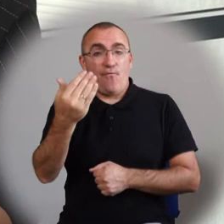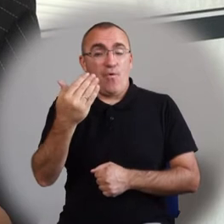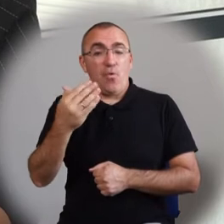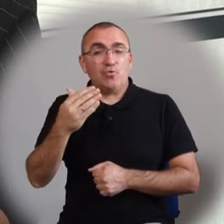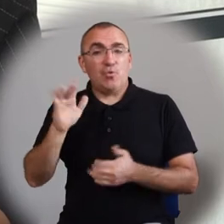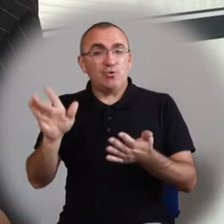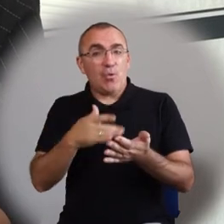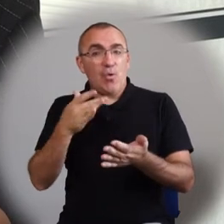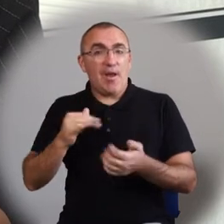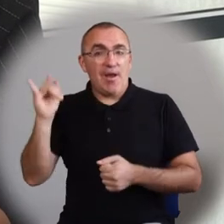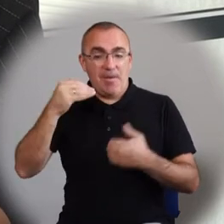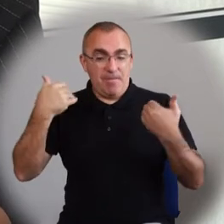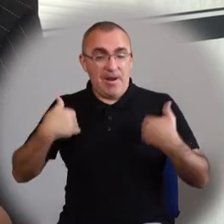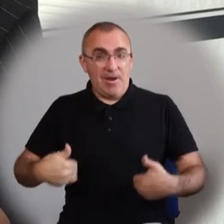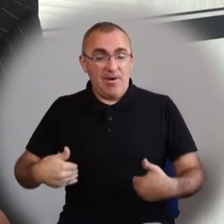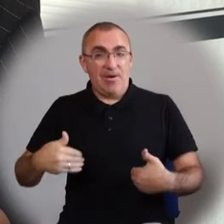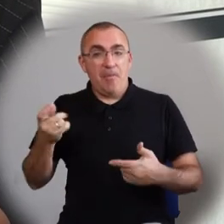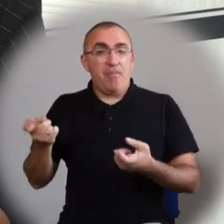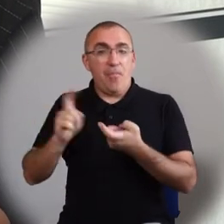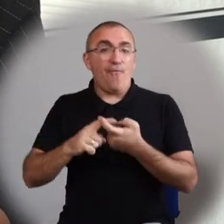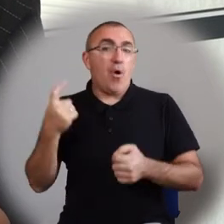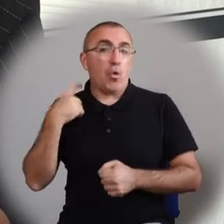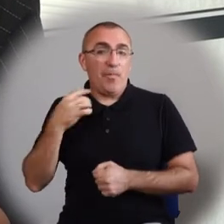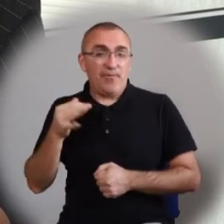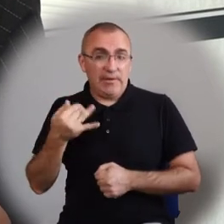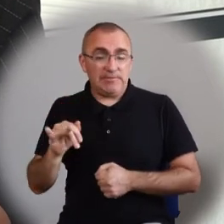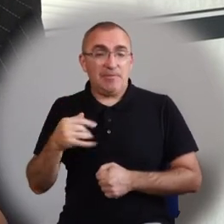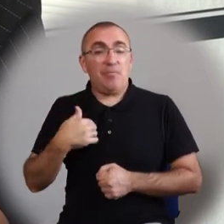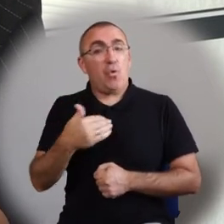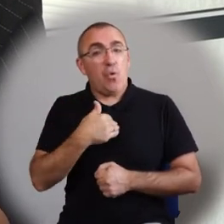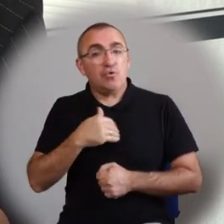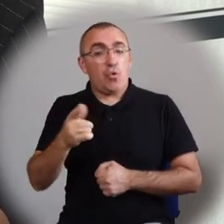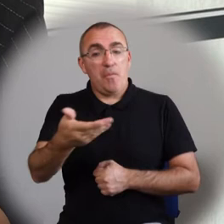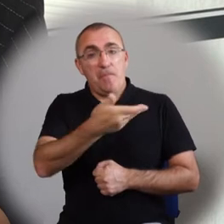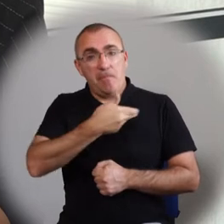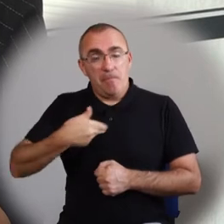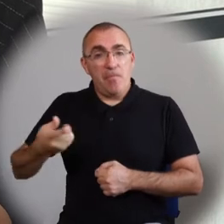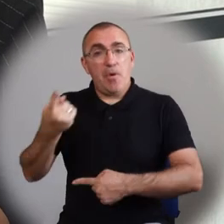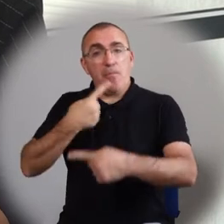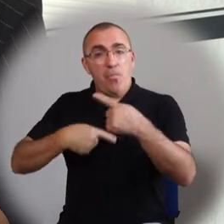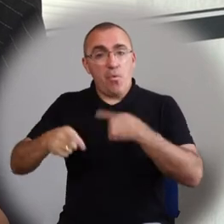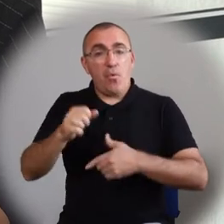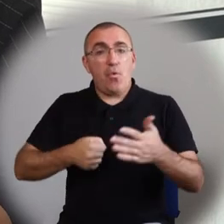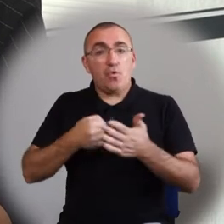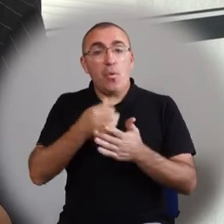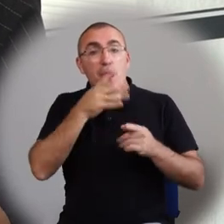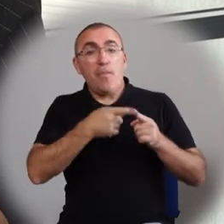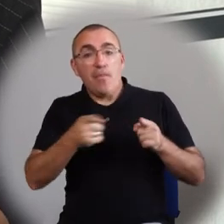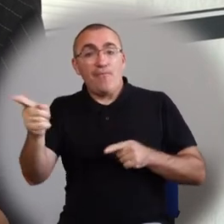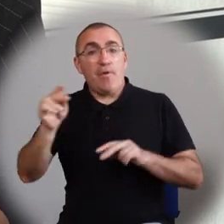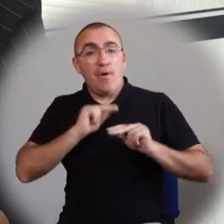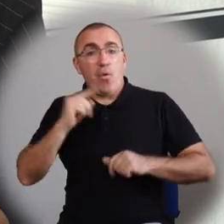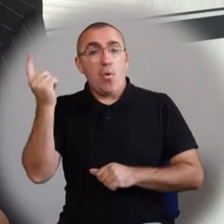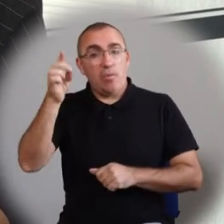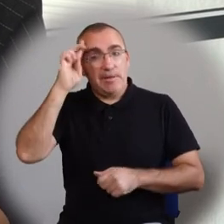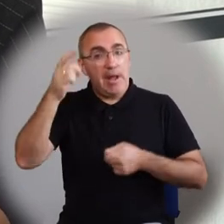вашу таку сторінку біографії, яка пов'язана з Кропивницьким, мені все ж таки хотілося б, щоб ми повернулися до того періоду, коли ви